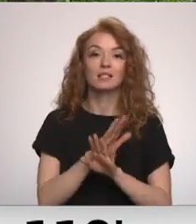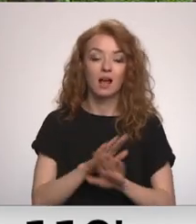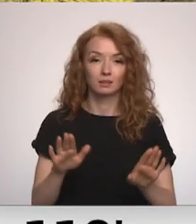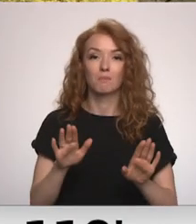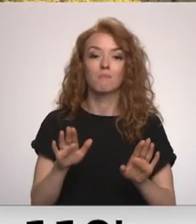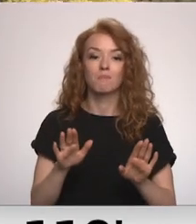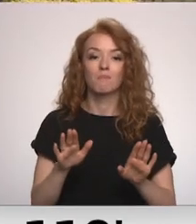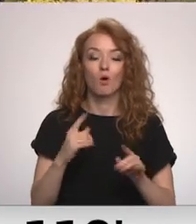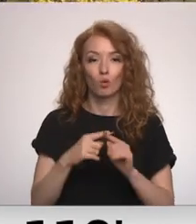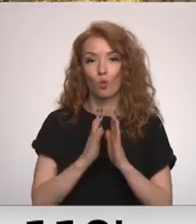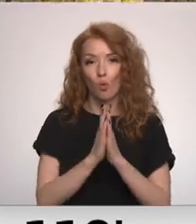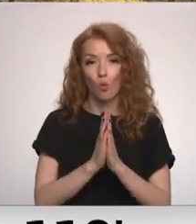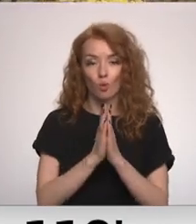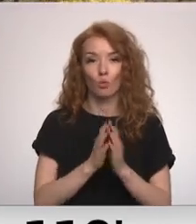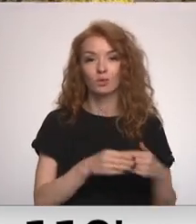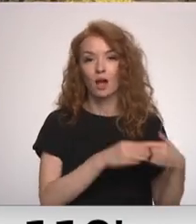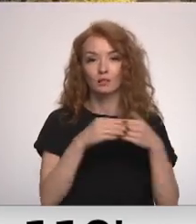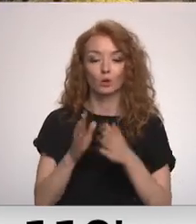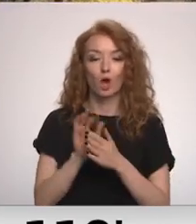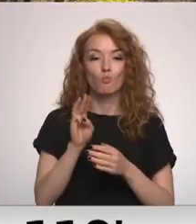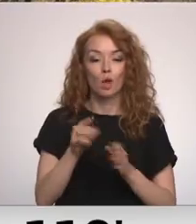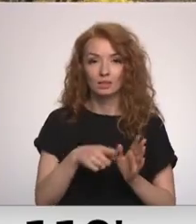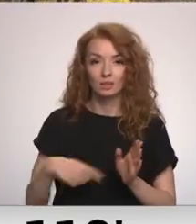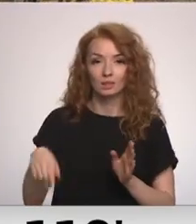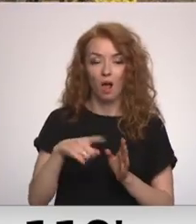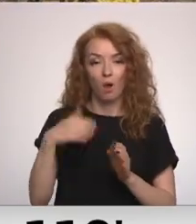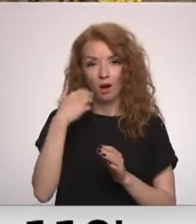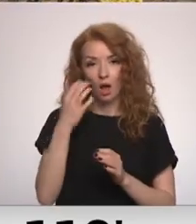vārdiem un lūgumu aizvest uz Mauricas salu, kad